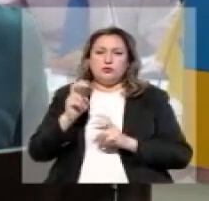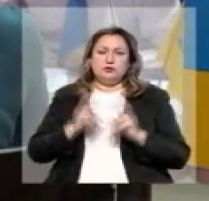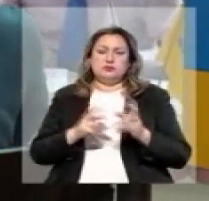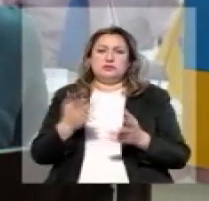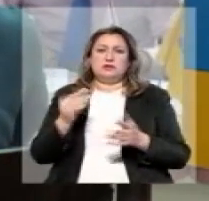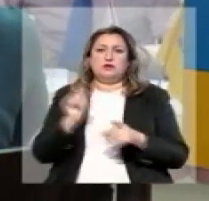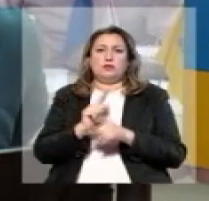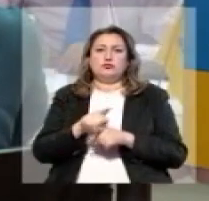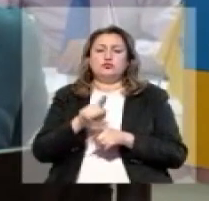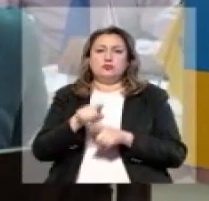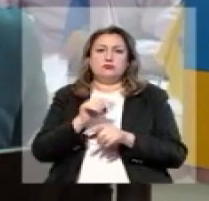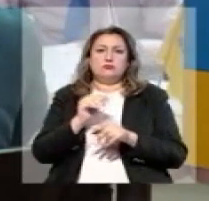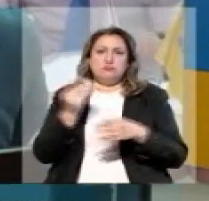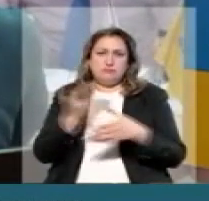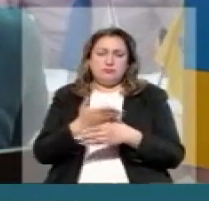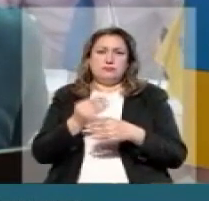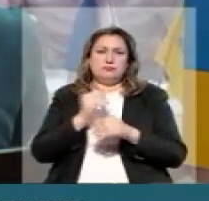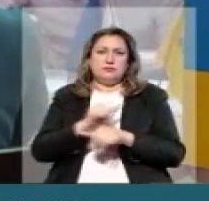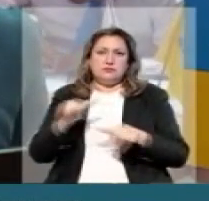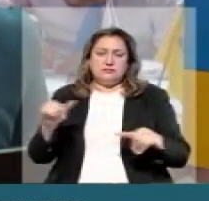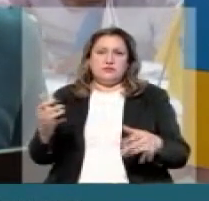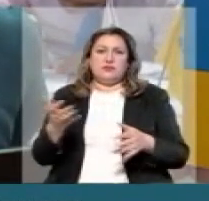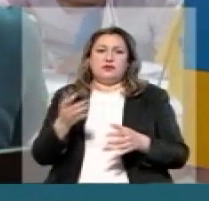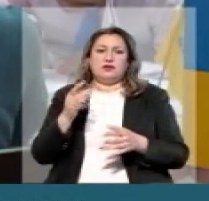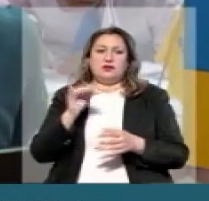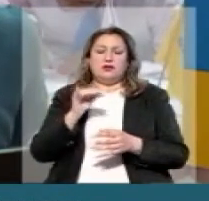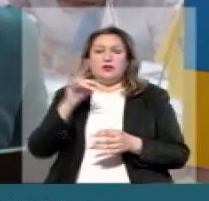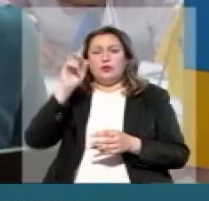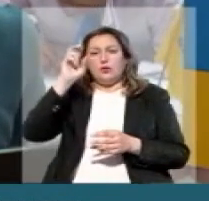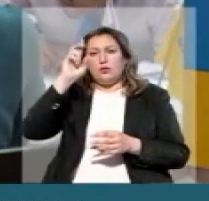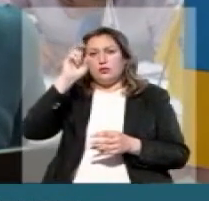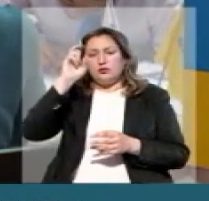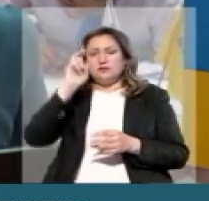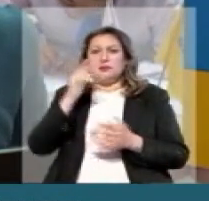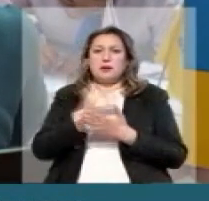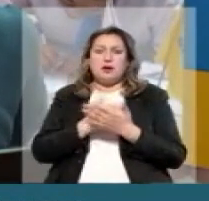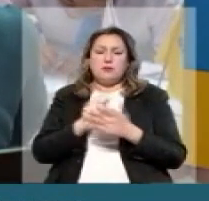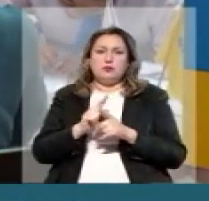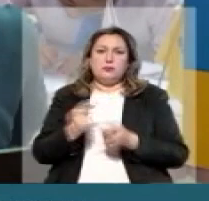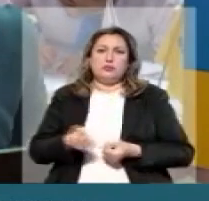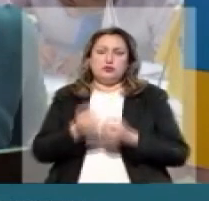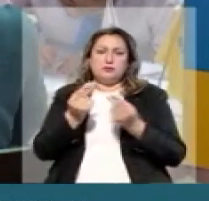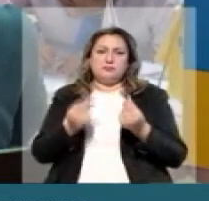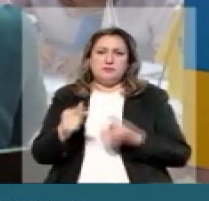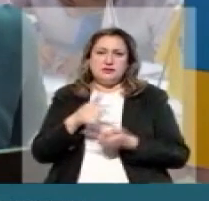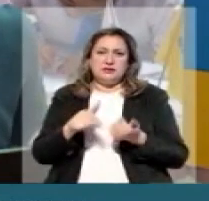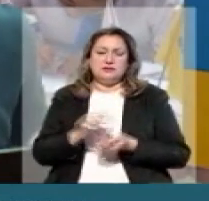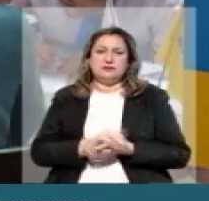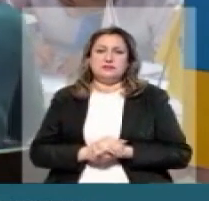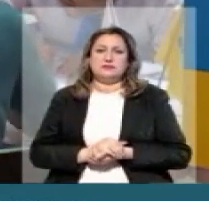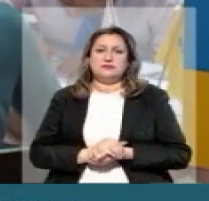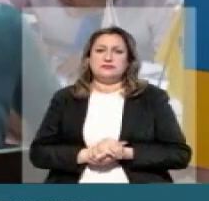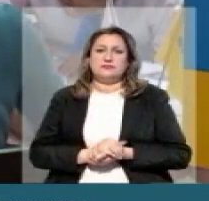түрде алға басуда. Шағын және орта бизнес қазір мемлекет тарапынан өте қуатты қолдау тауып жатыр. Біздің банк әлеуметтік